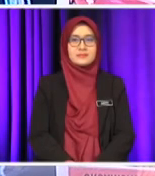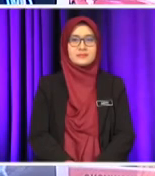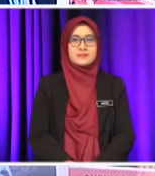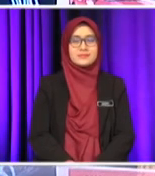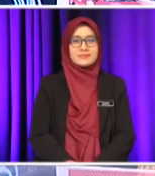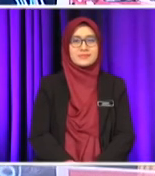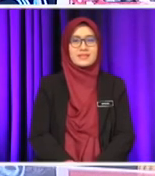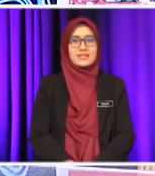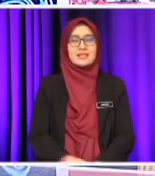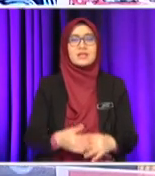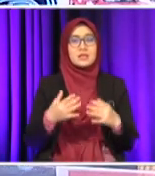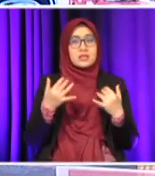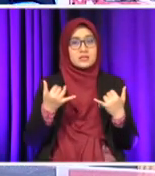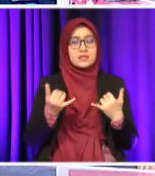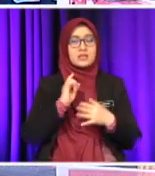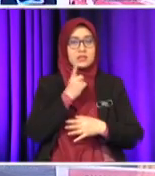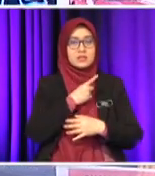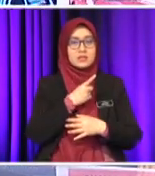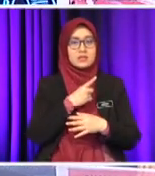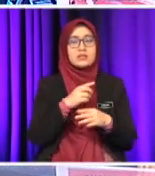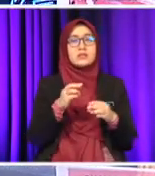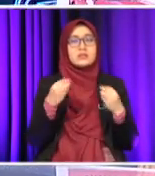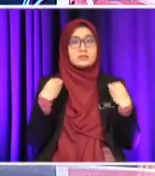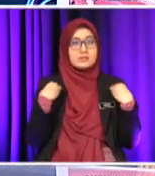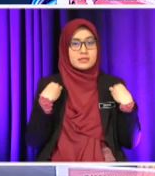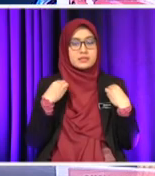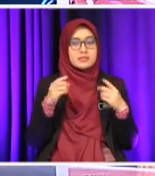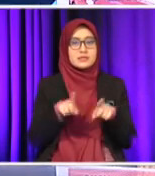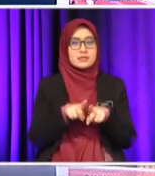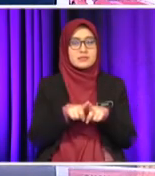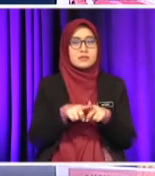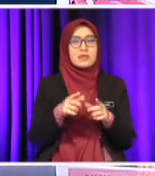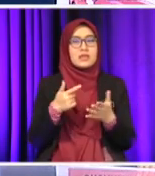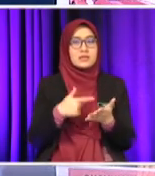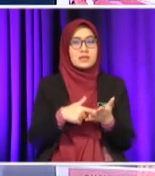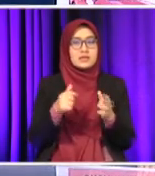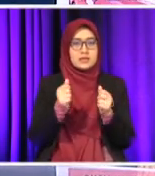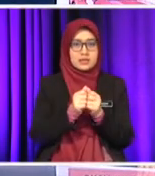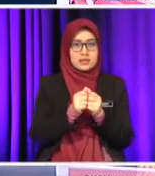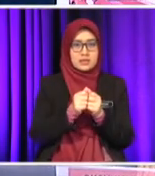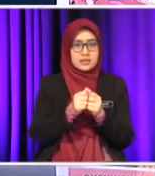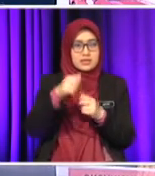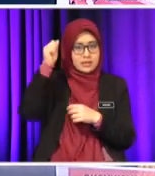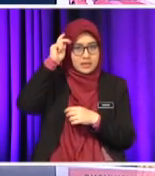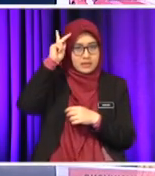masih lagi menyaksikan menengah rendah bersama dengan saya Akmal Nazi dan juga Cikgu kita